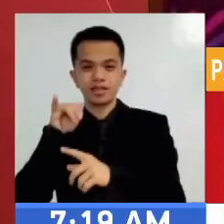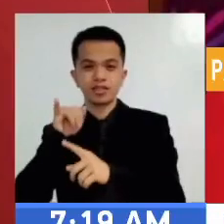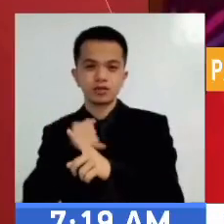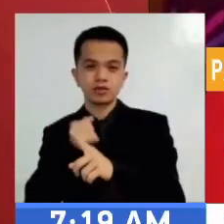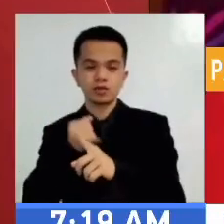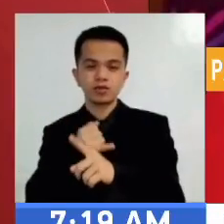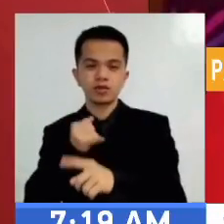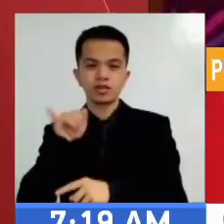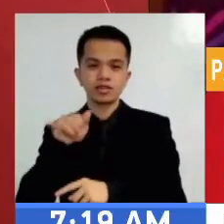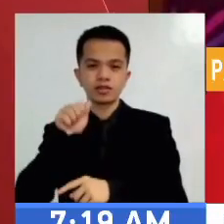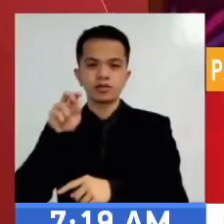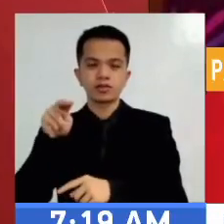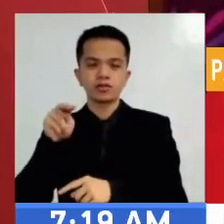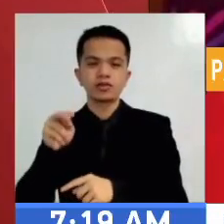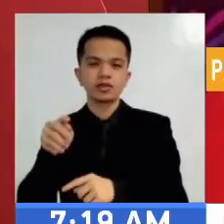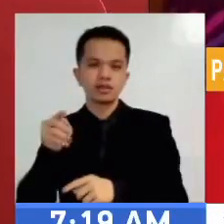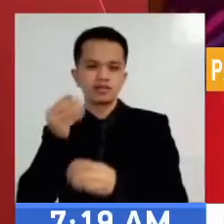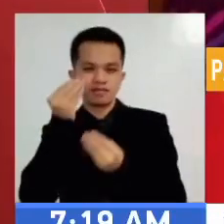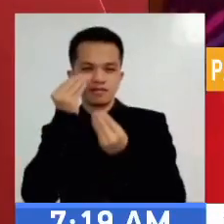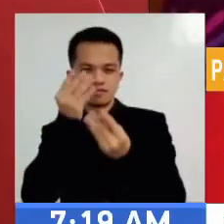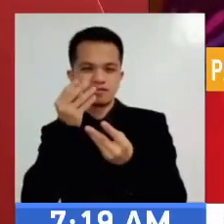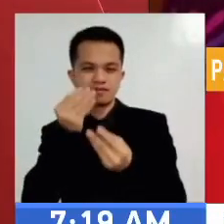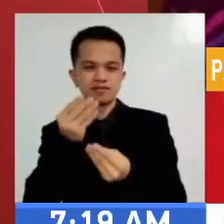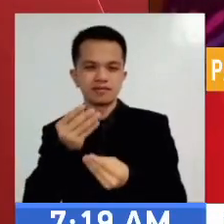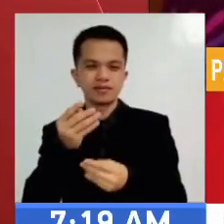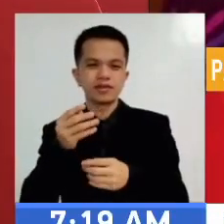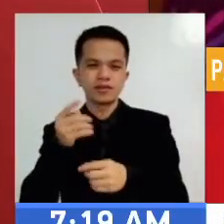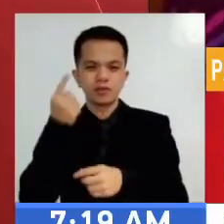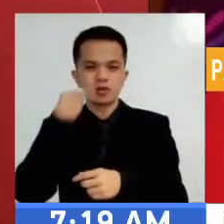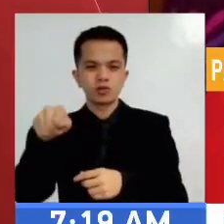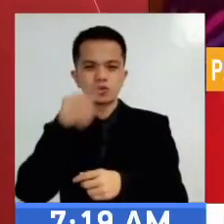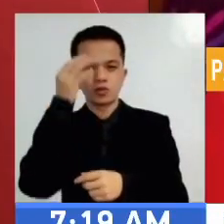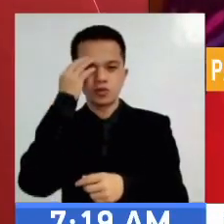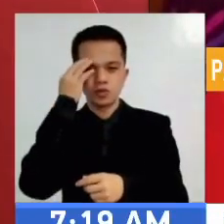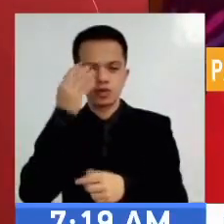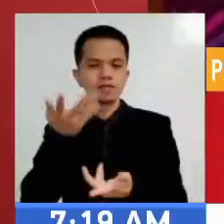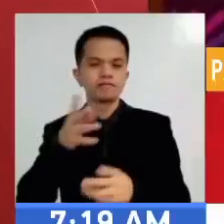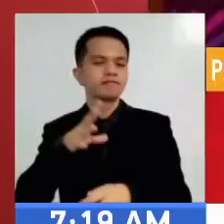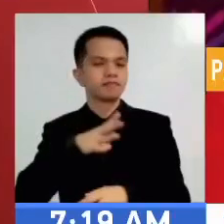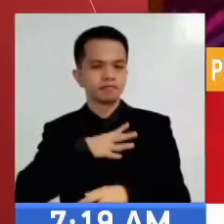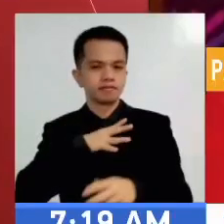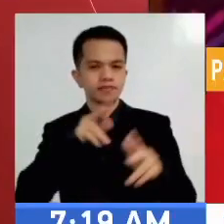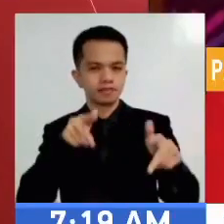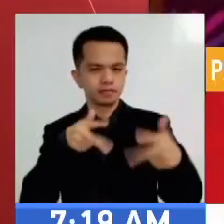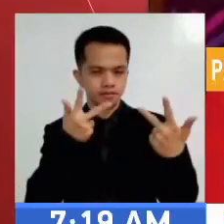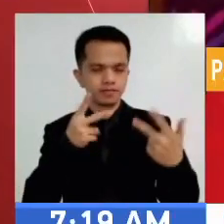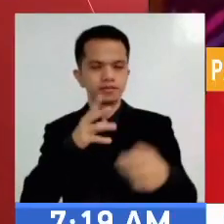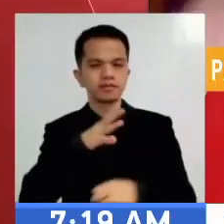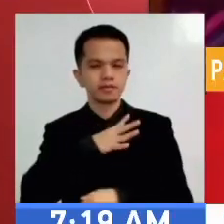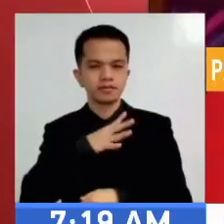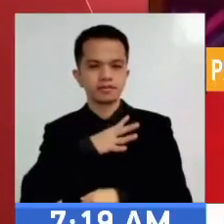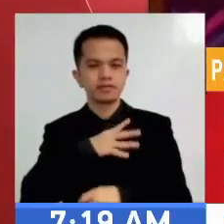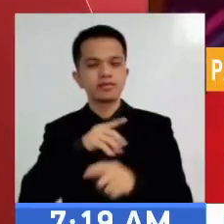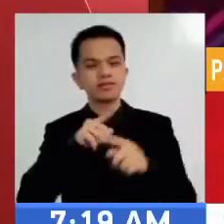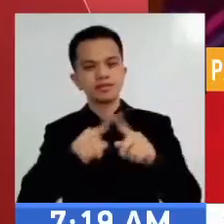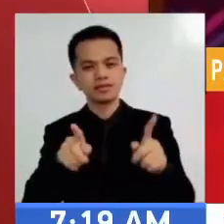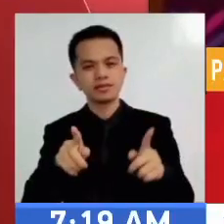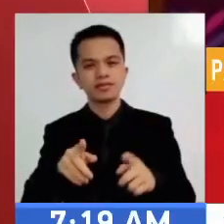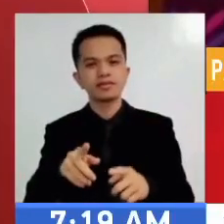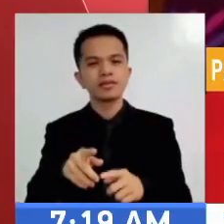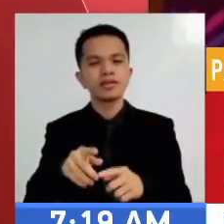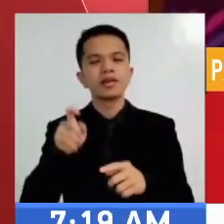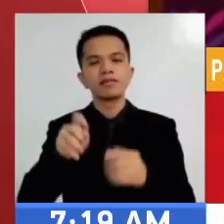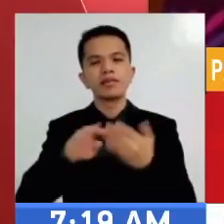lahat, lalo-lalo sa mga obispo, okay pa rin ang live streaming. Kaya lang, ibalik natin sa